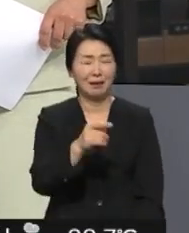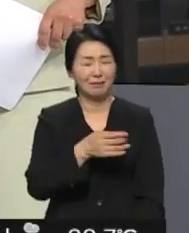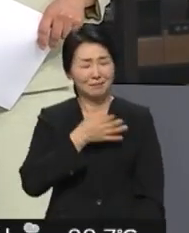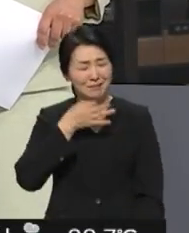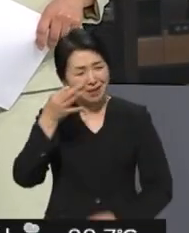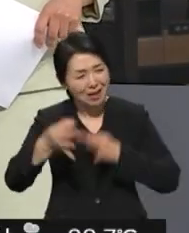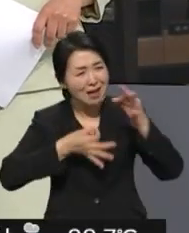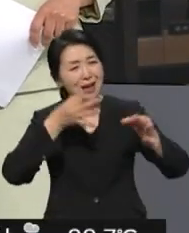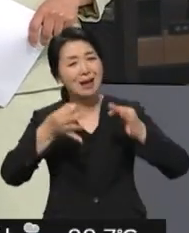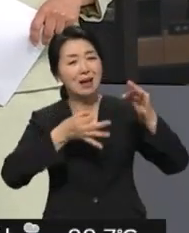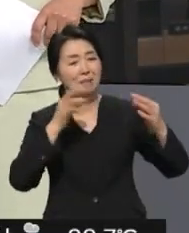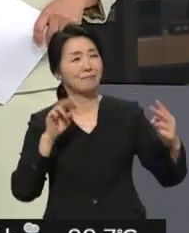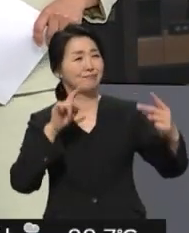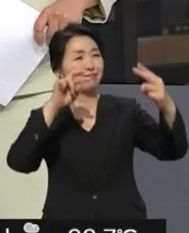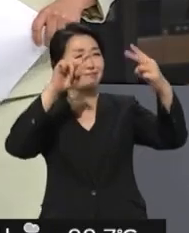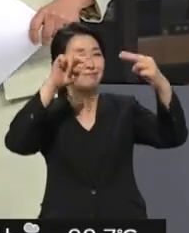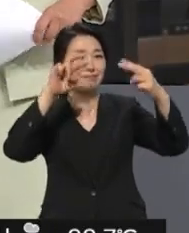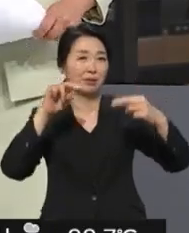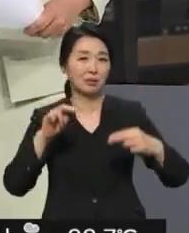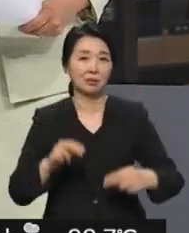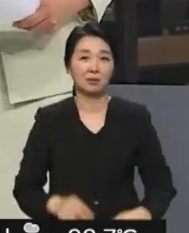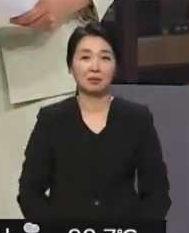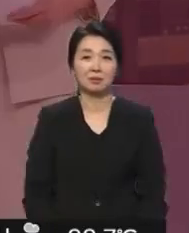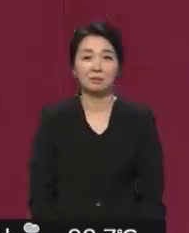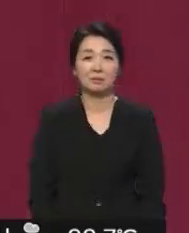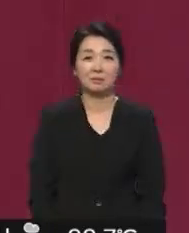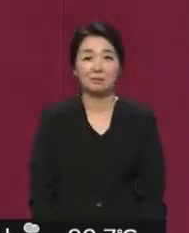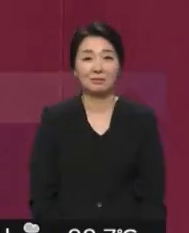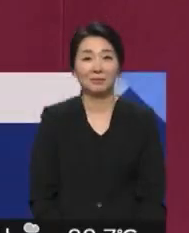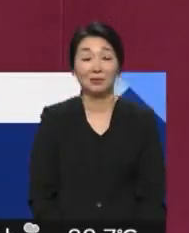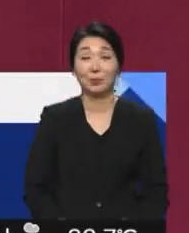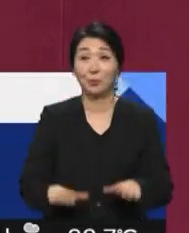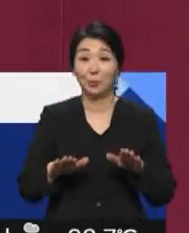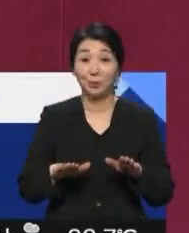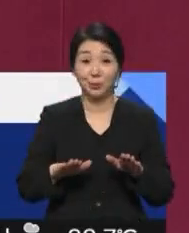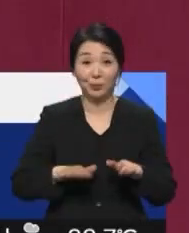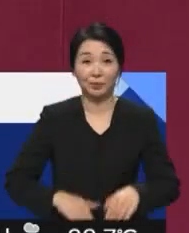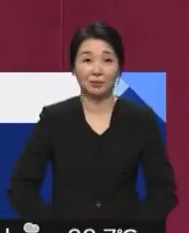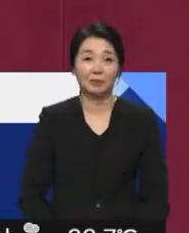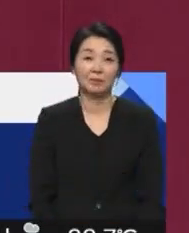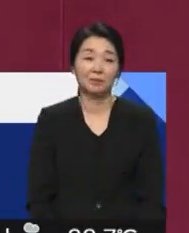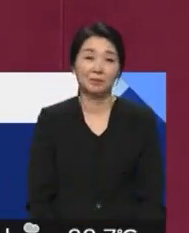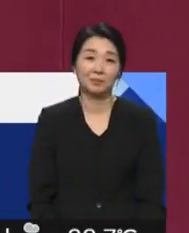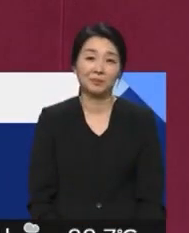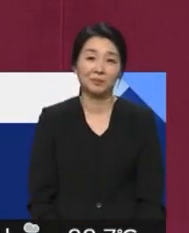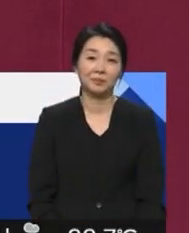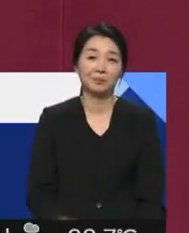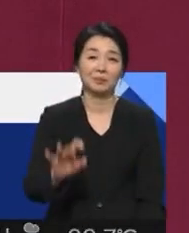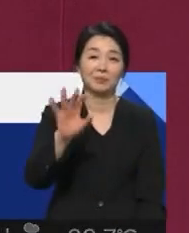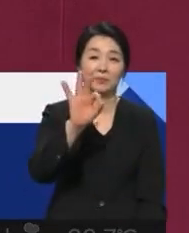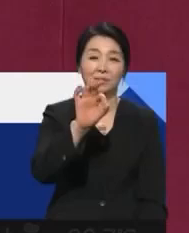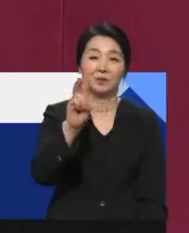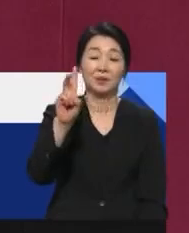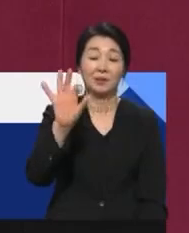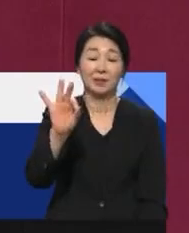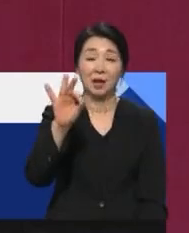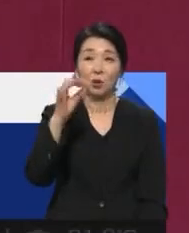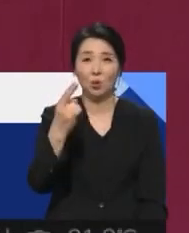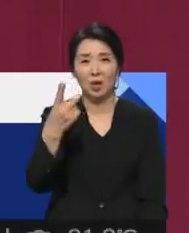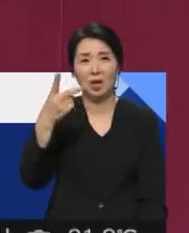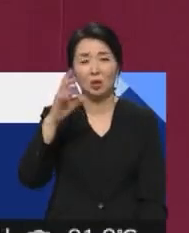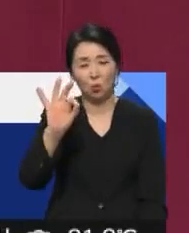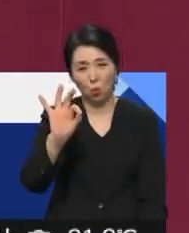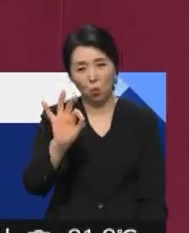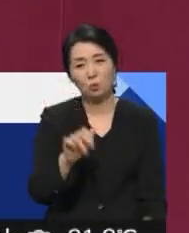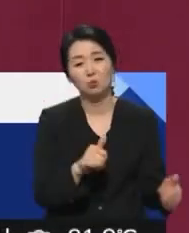고성 데시벨을 높여준 셈입니다. 오늘은 양회동 씨가 삶을 등진